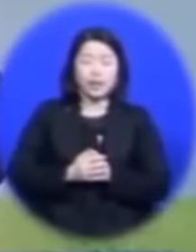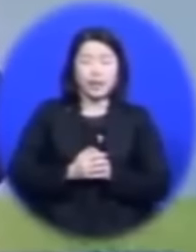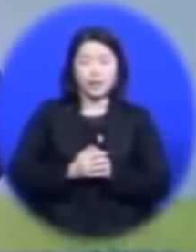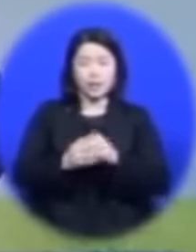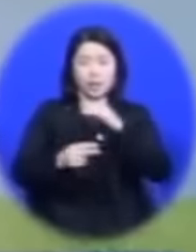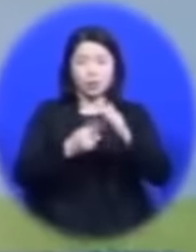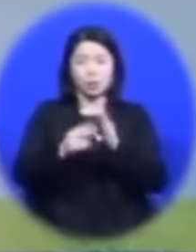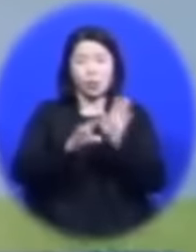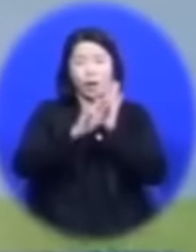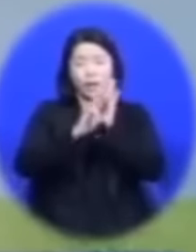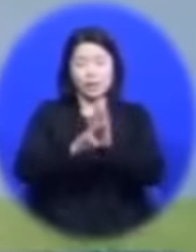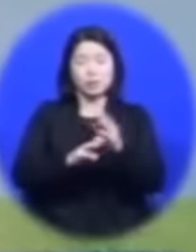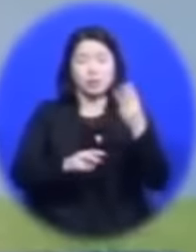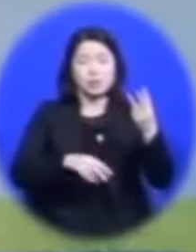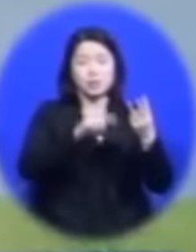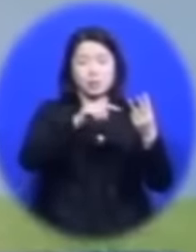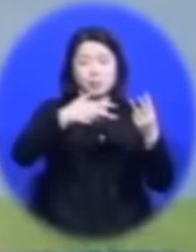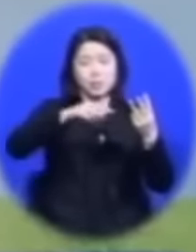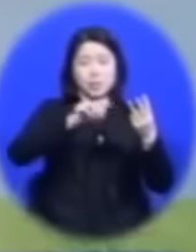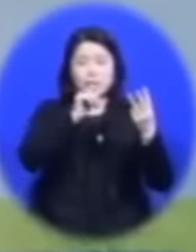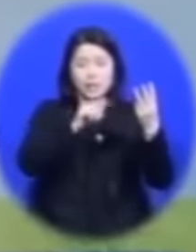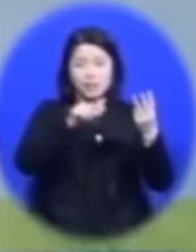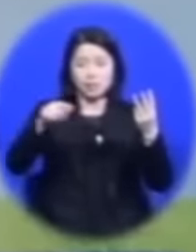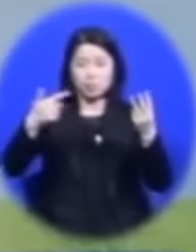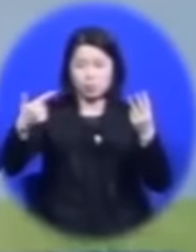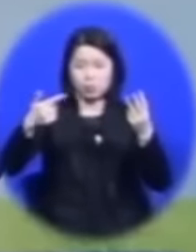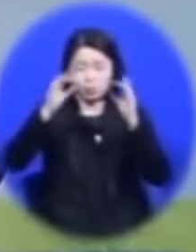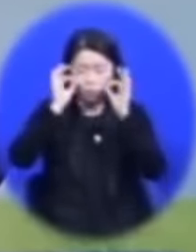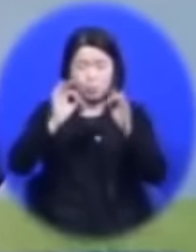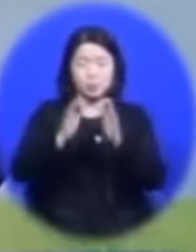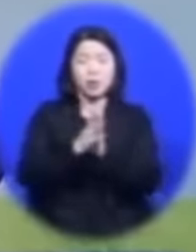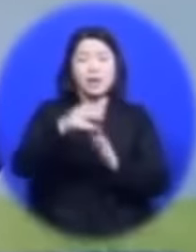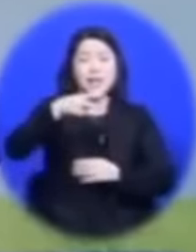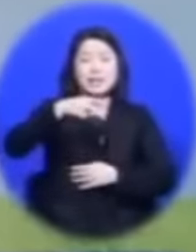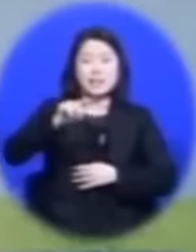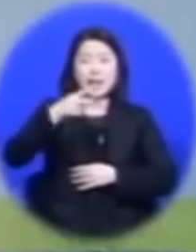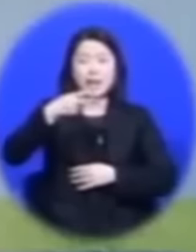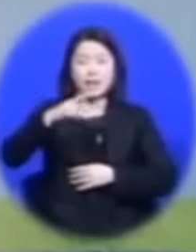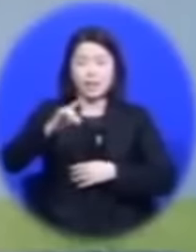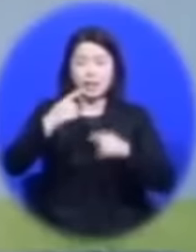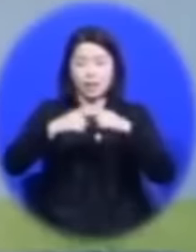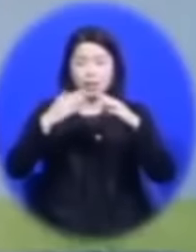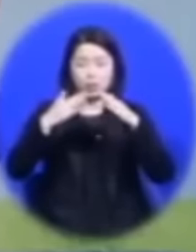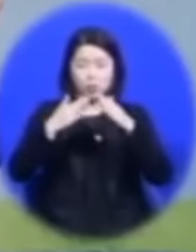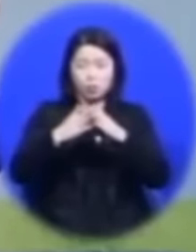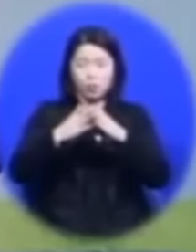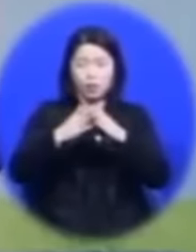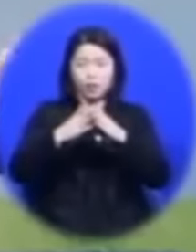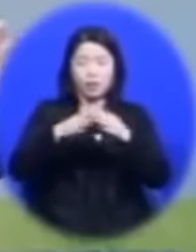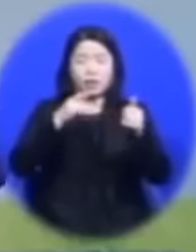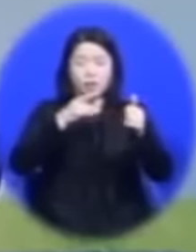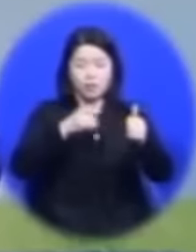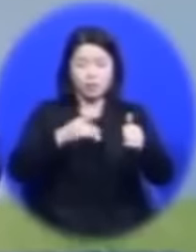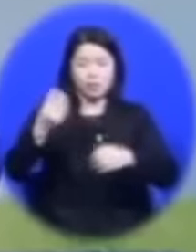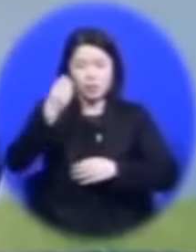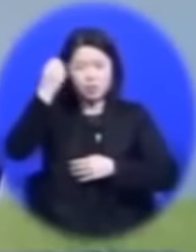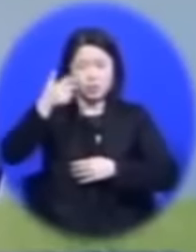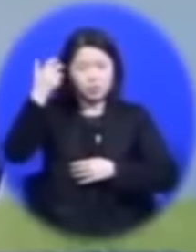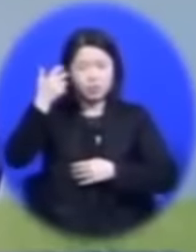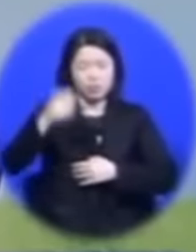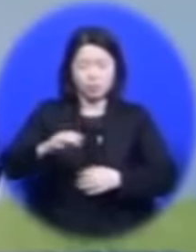요한계시록 3장 1절부터 6절에 보면 4대 교회를 향하여 성령께서 무서운 책망을